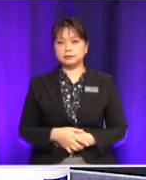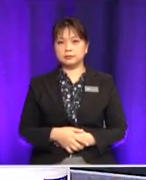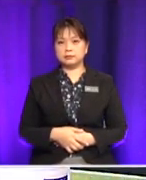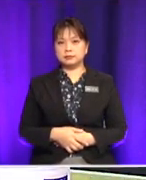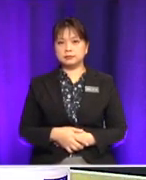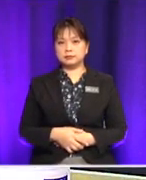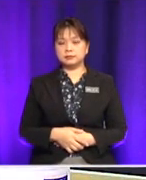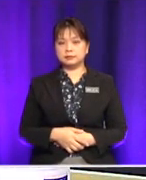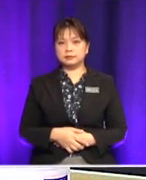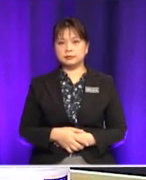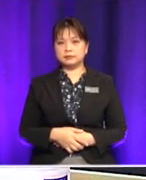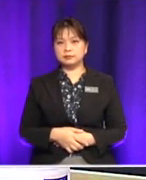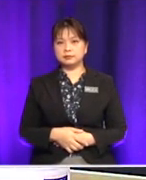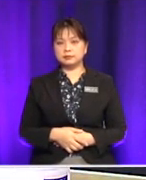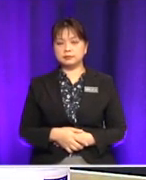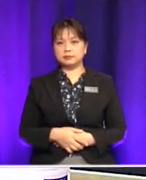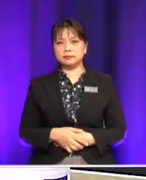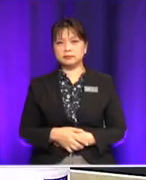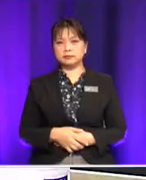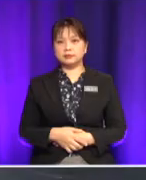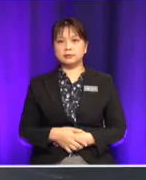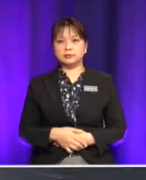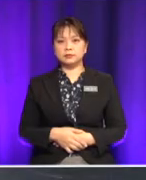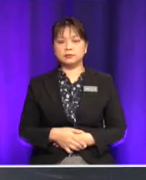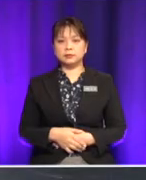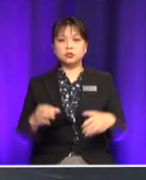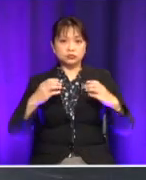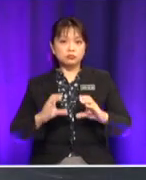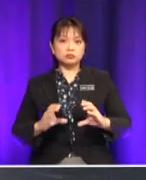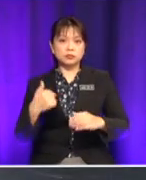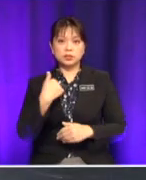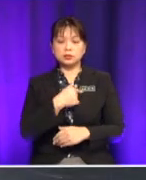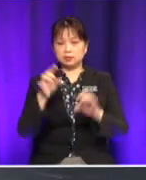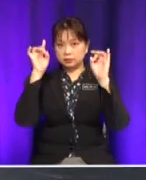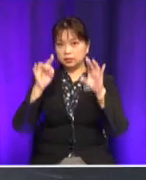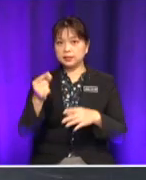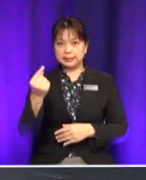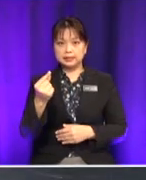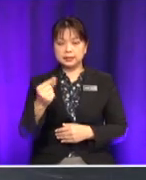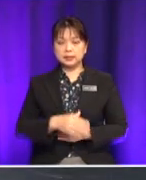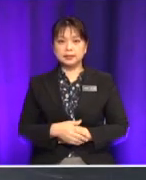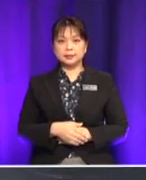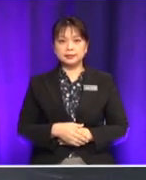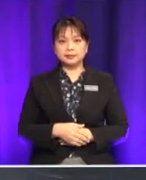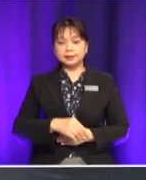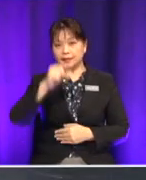Oke jadi Jumpa Kita tes dikit apa aku Manis Mulia nih dapat kita dapat nih